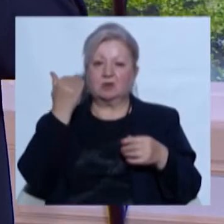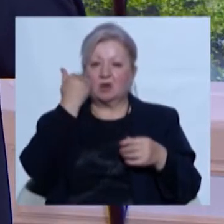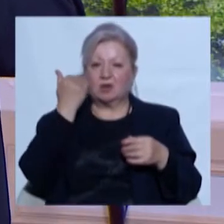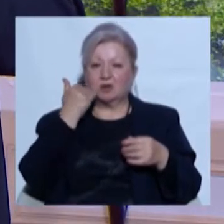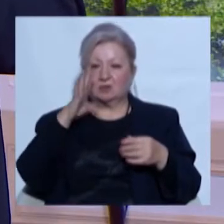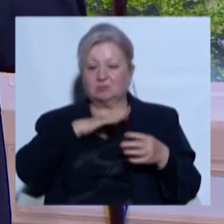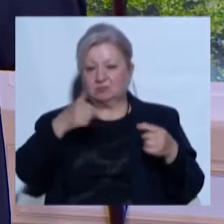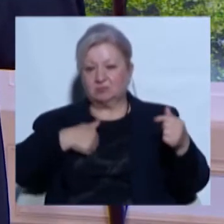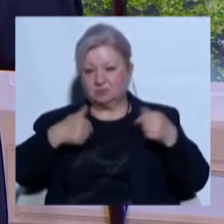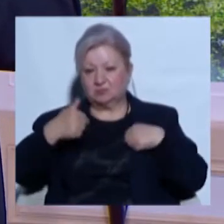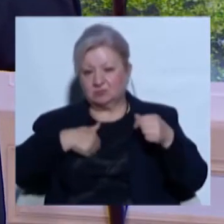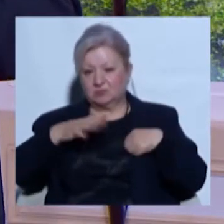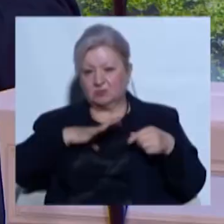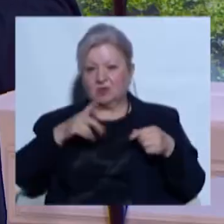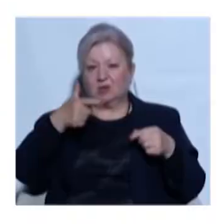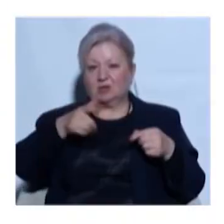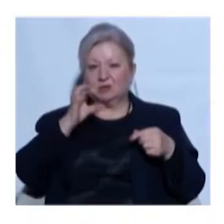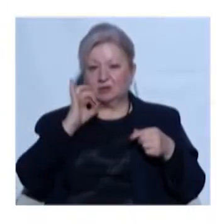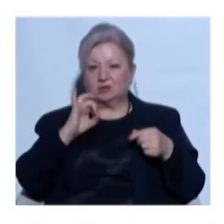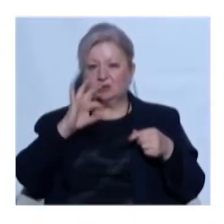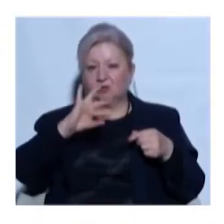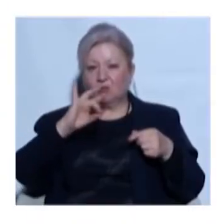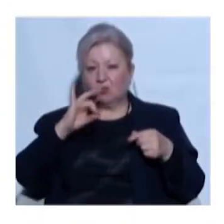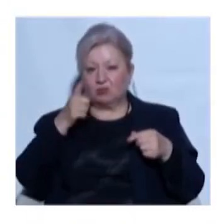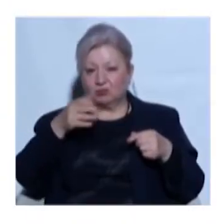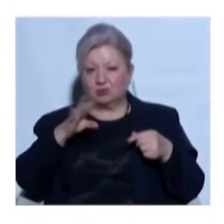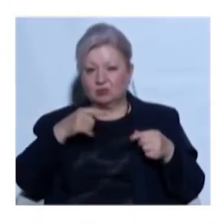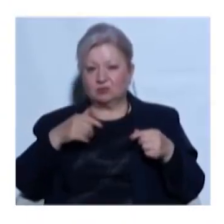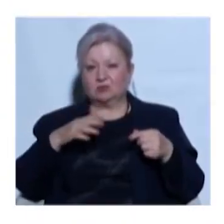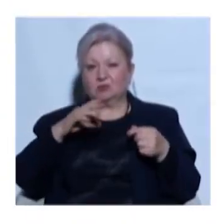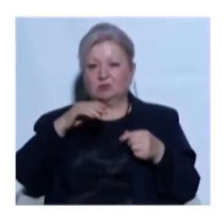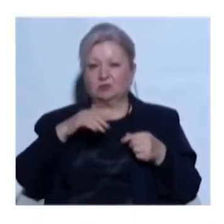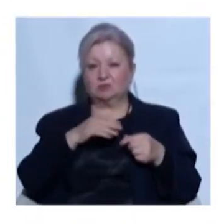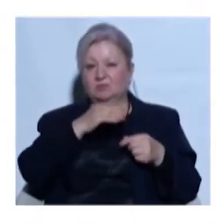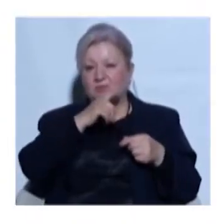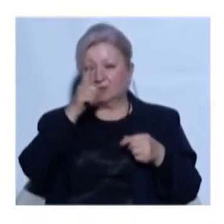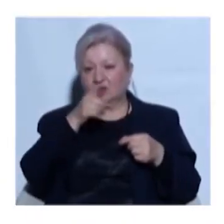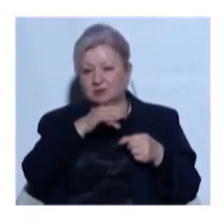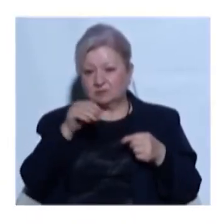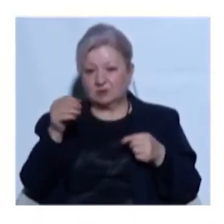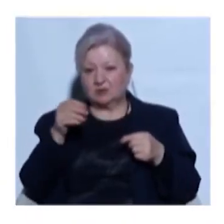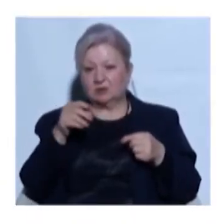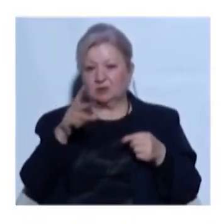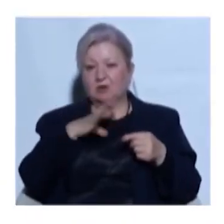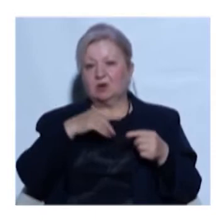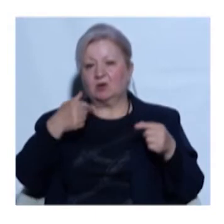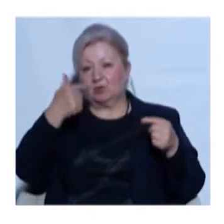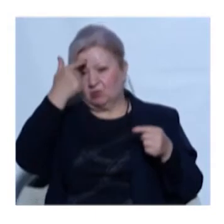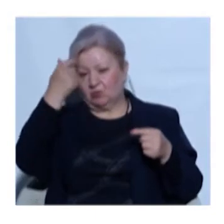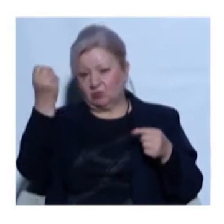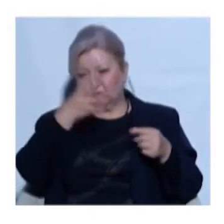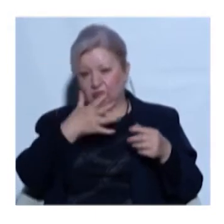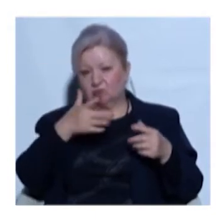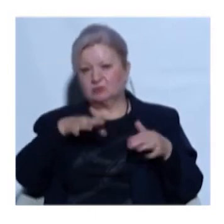წამებულნი გიორგი მთაწმინდელი იოანე მინჩხი არსენი ყალთოელი და კულტურულ